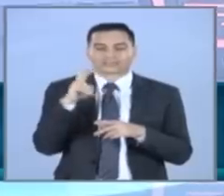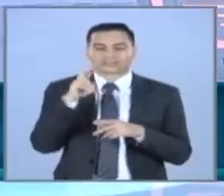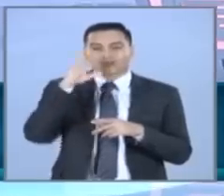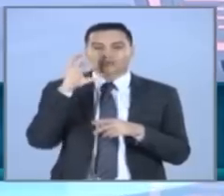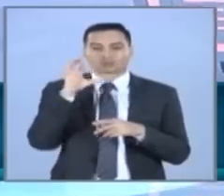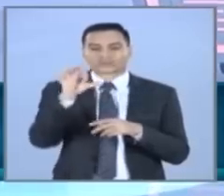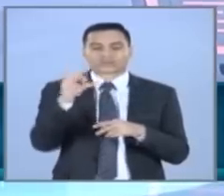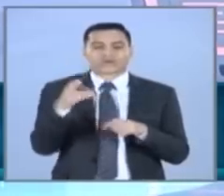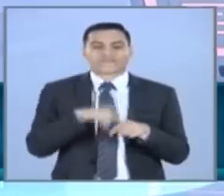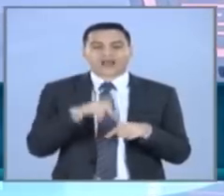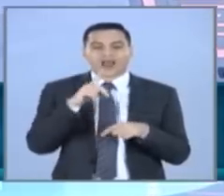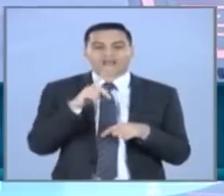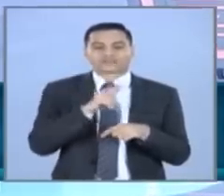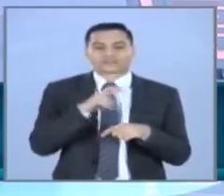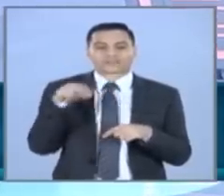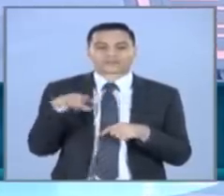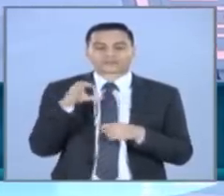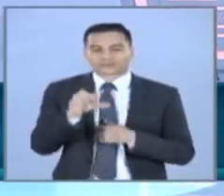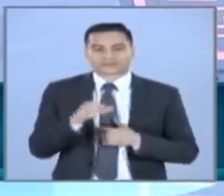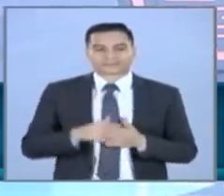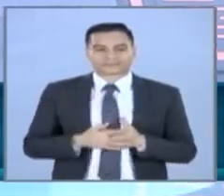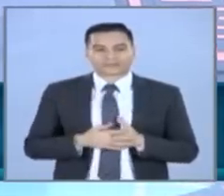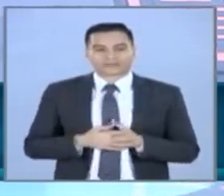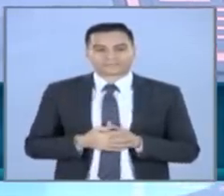1797 و 1798،